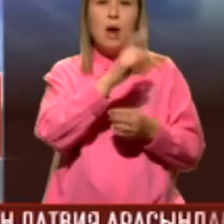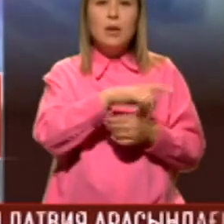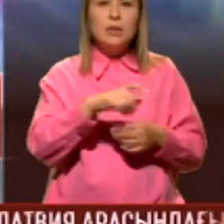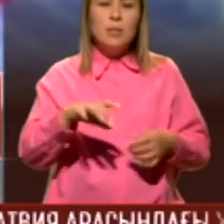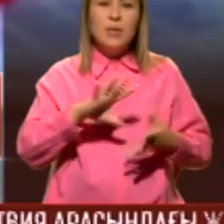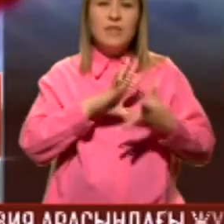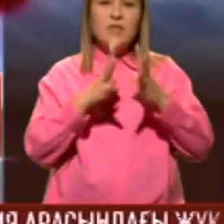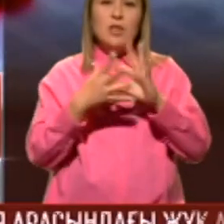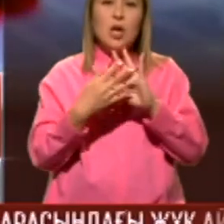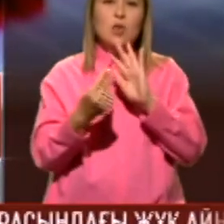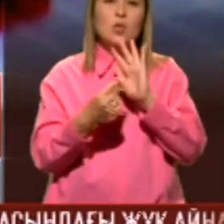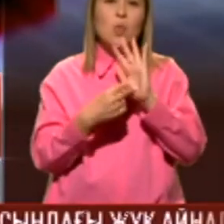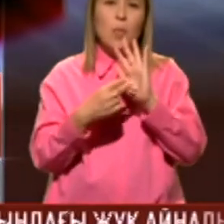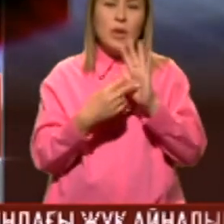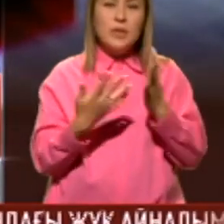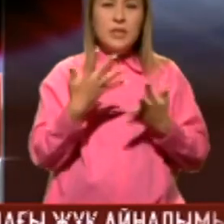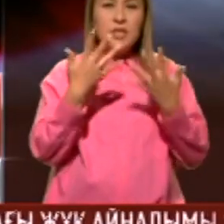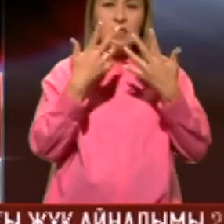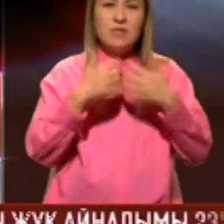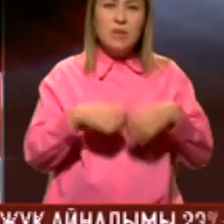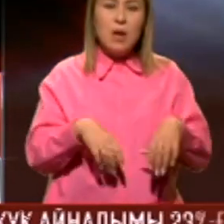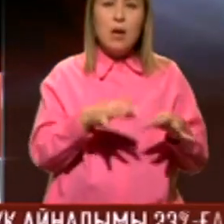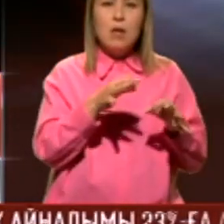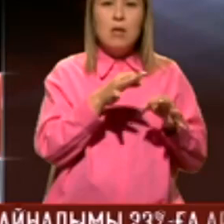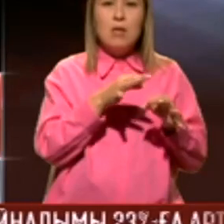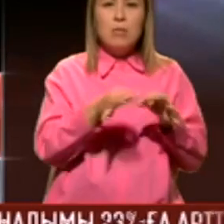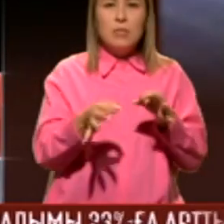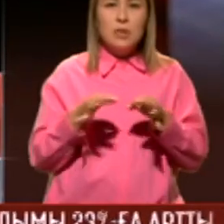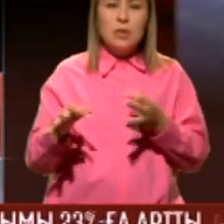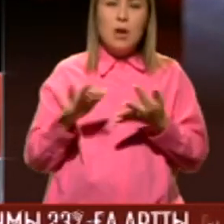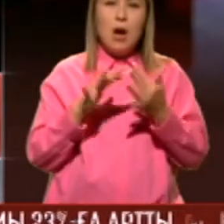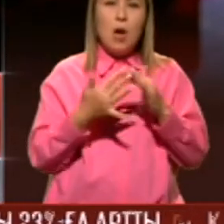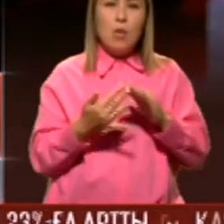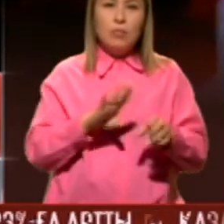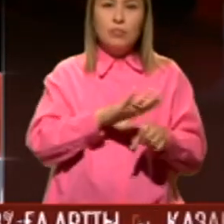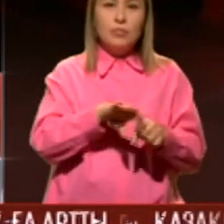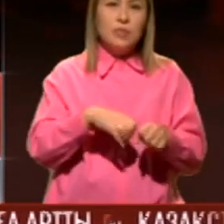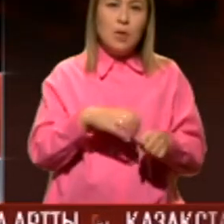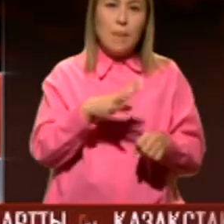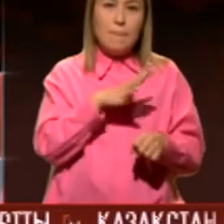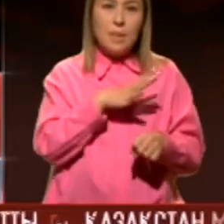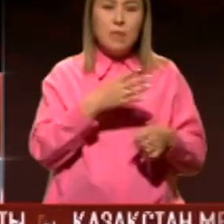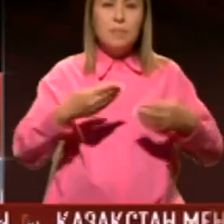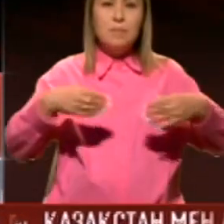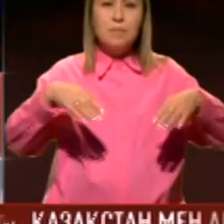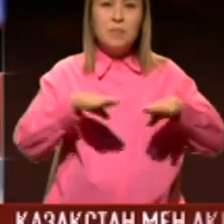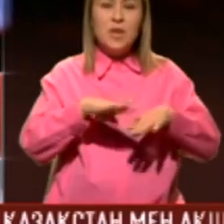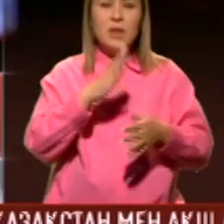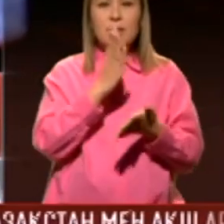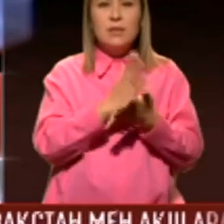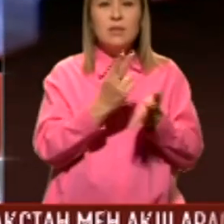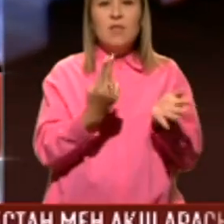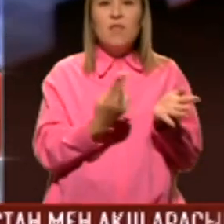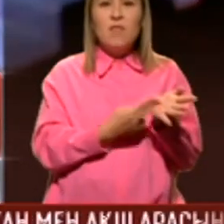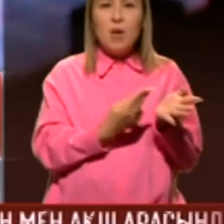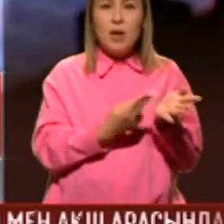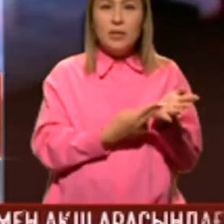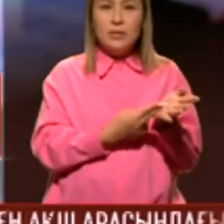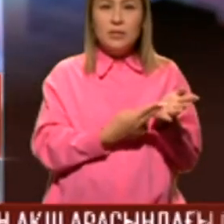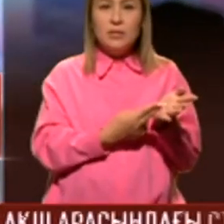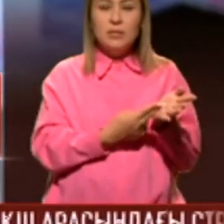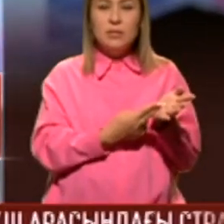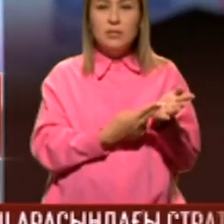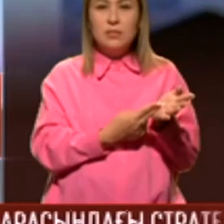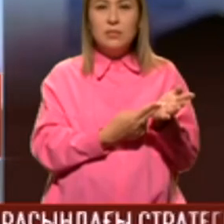сомасын алатын болса, енді біраз бірнеше ауылдың тұрғыны кетті енді шындаса. Бірақ енді ол жерде бірнеше фактор бар деп айтуға болады. Ол жағы